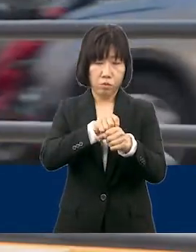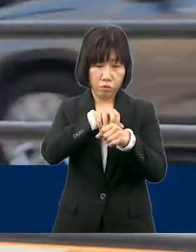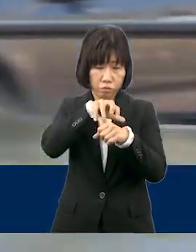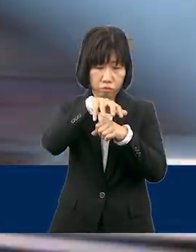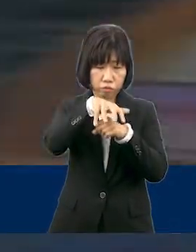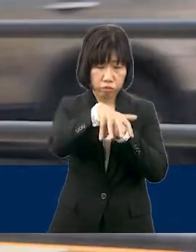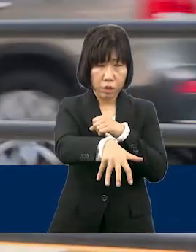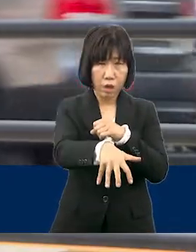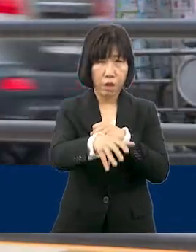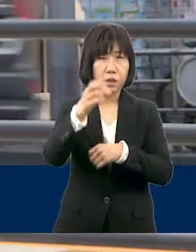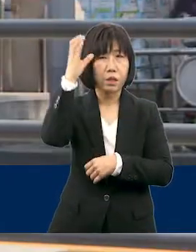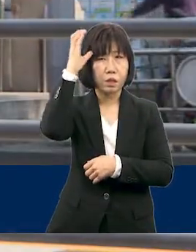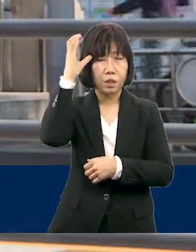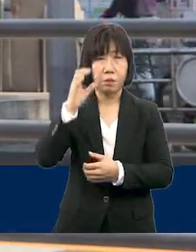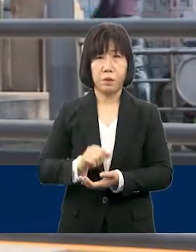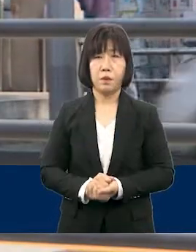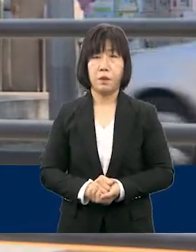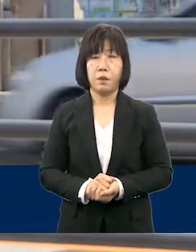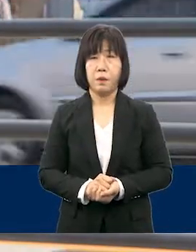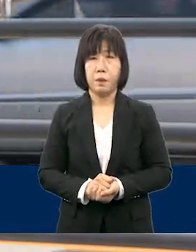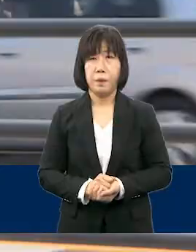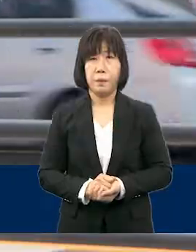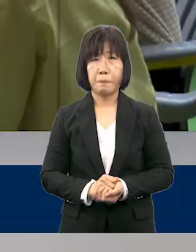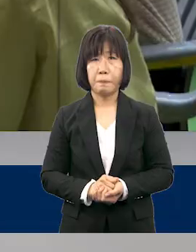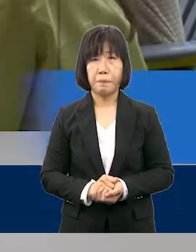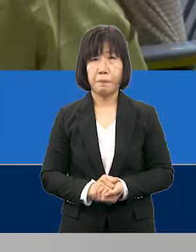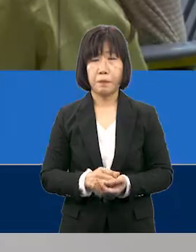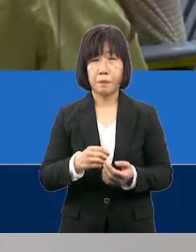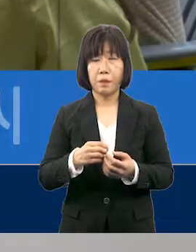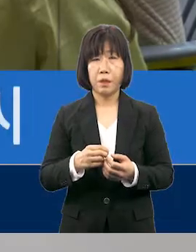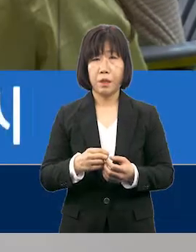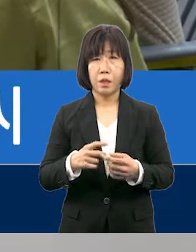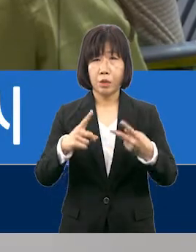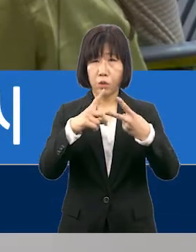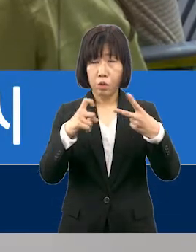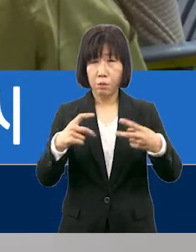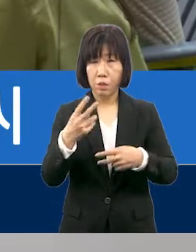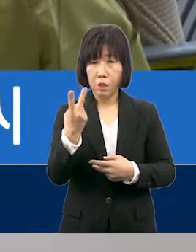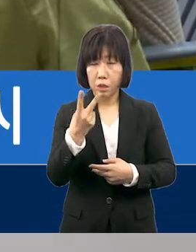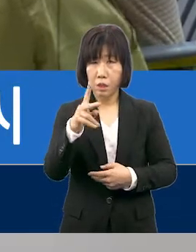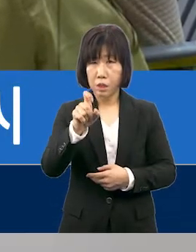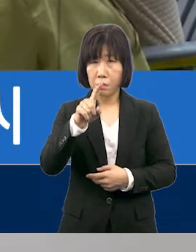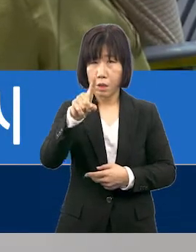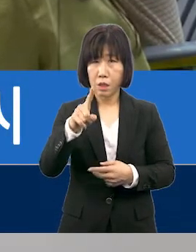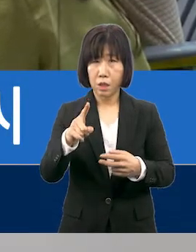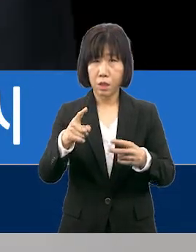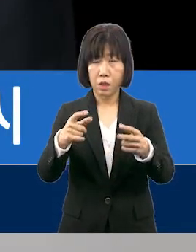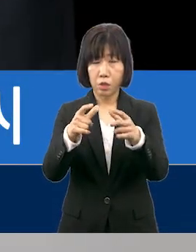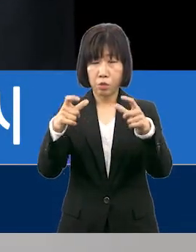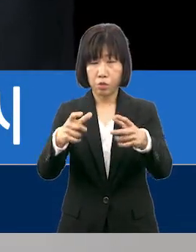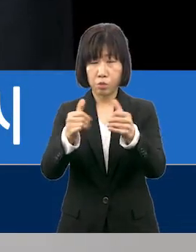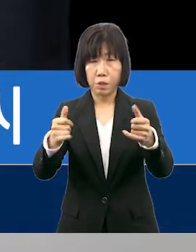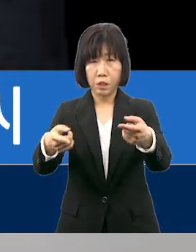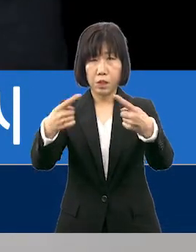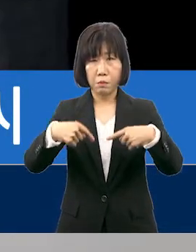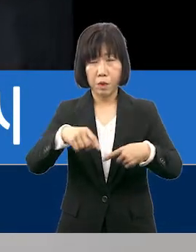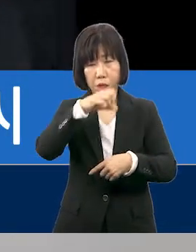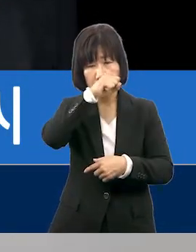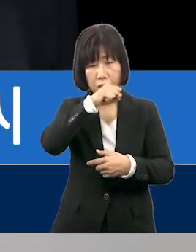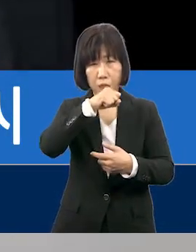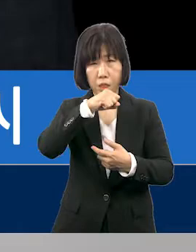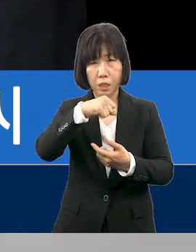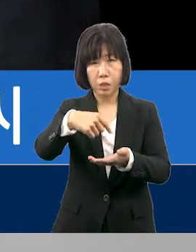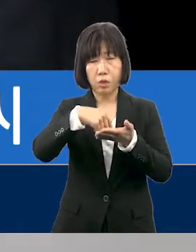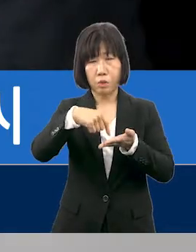요지로 발돋움할 것으로 기대해 봅니다 동대문구는 2021년 주민참여예산제 한 사업 접수